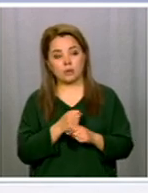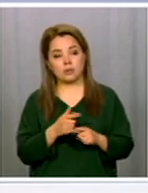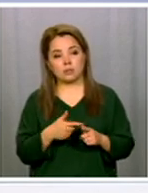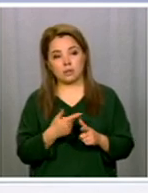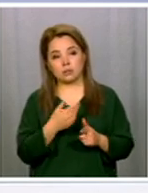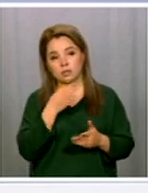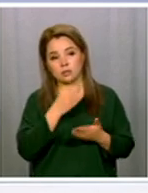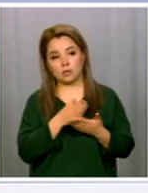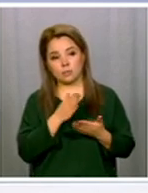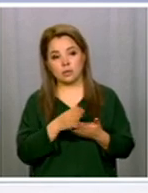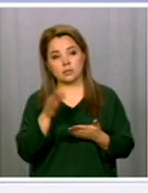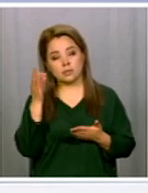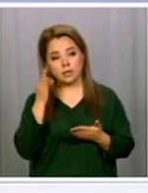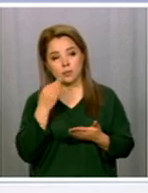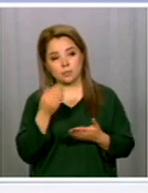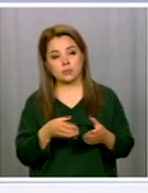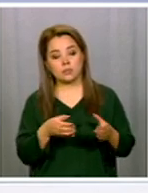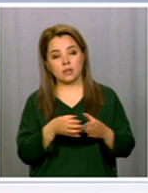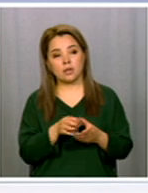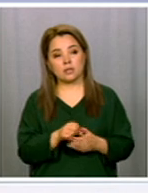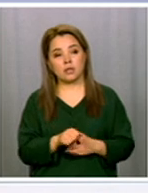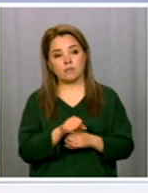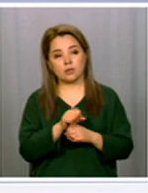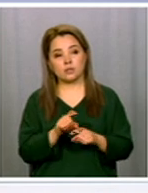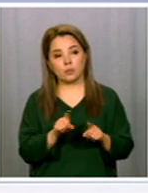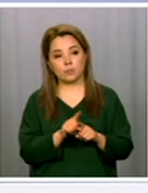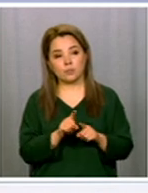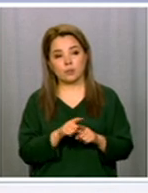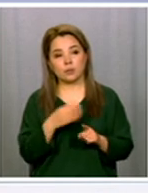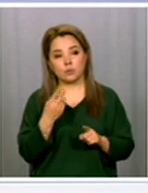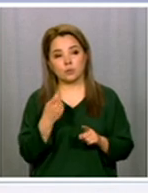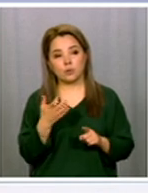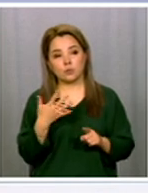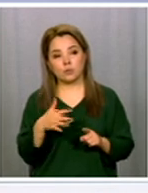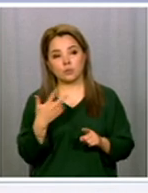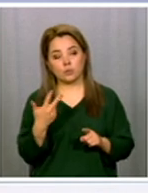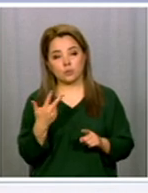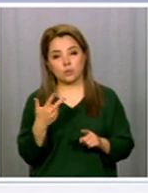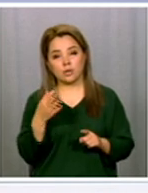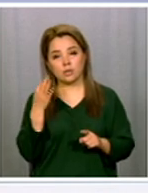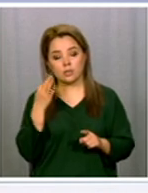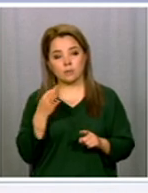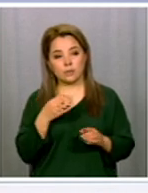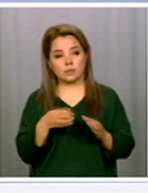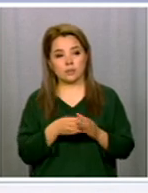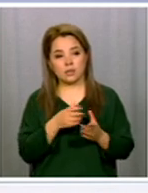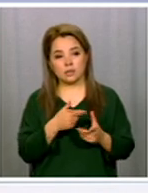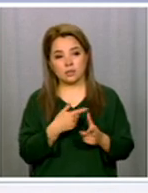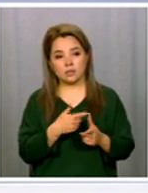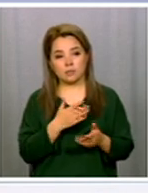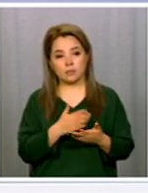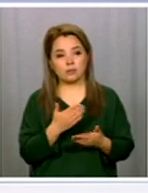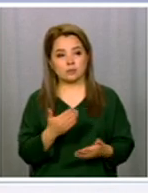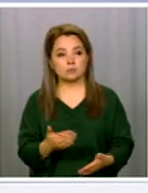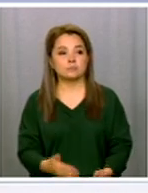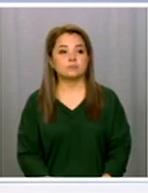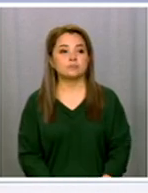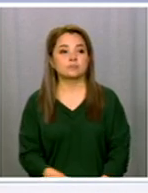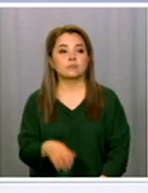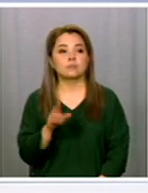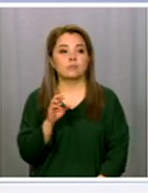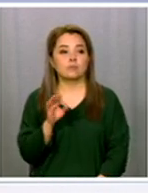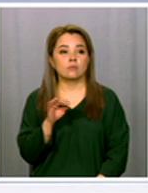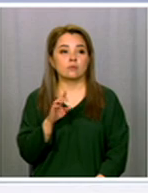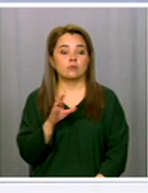де неміс дивизиясына тоқталатын болсақ, олардың саны 153 дивизия болған еді. Барбаросса